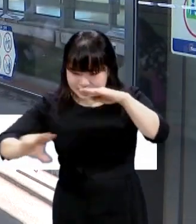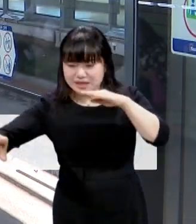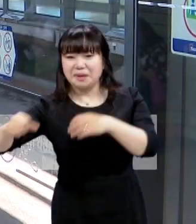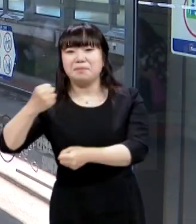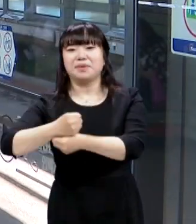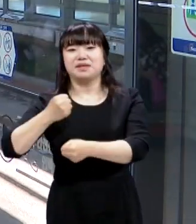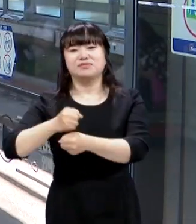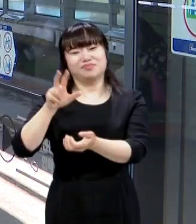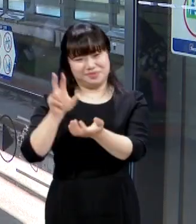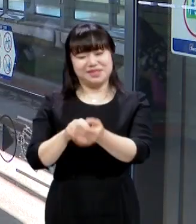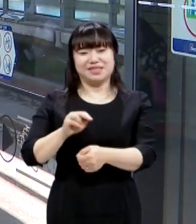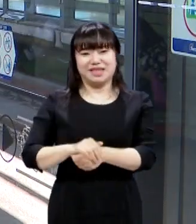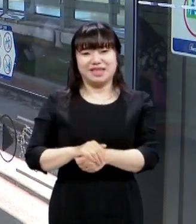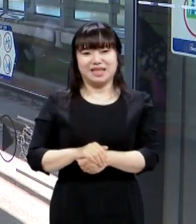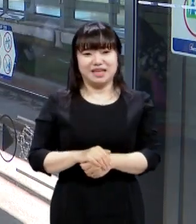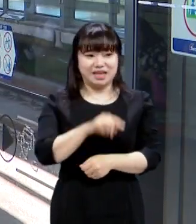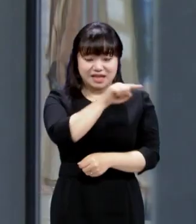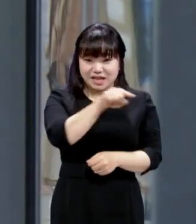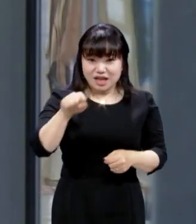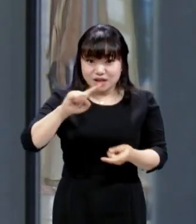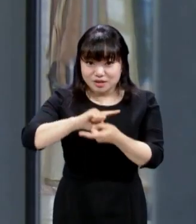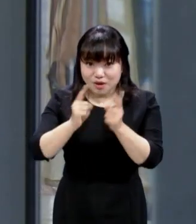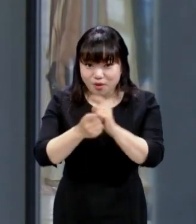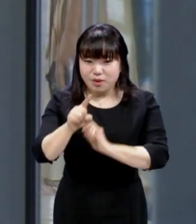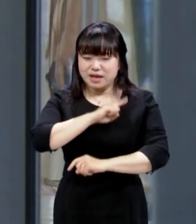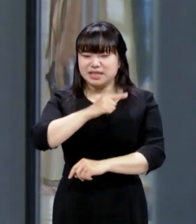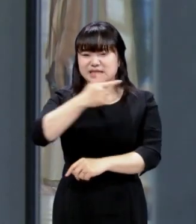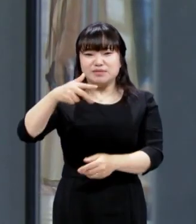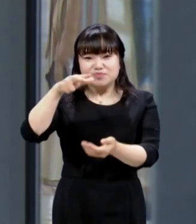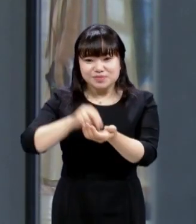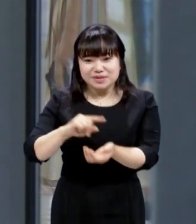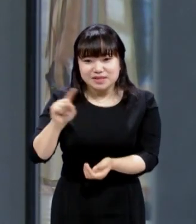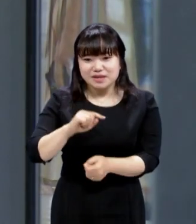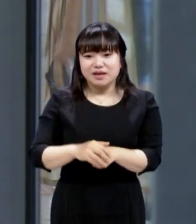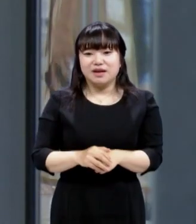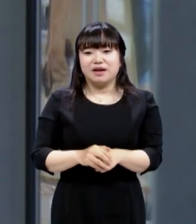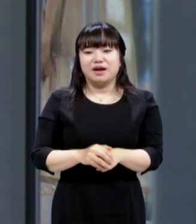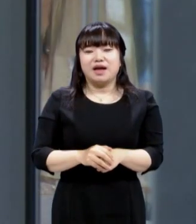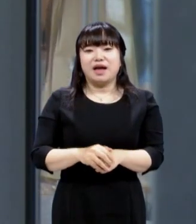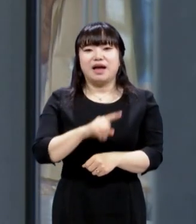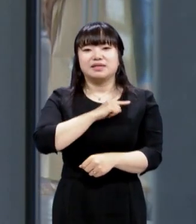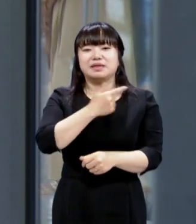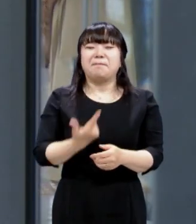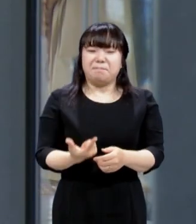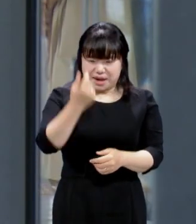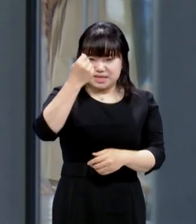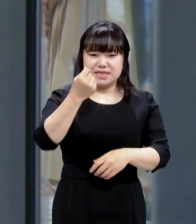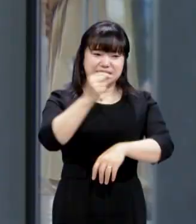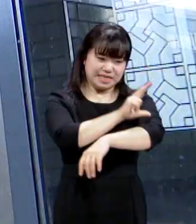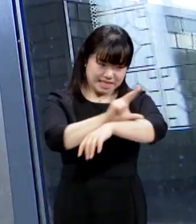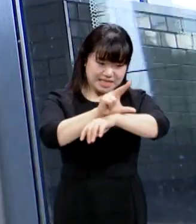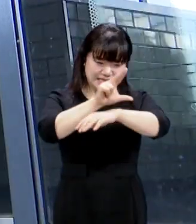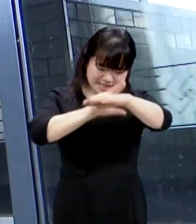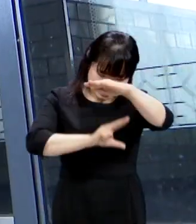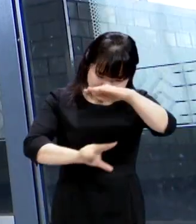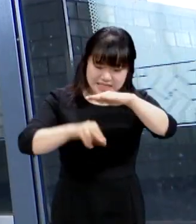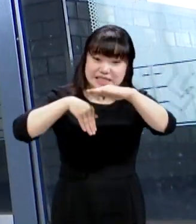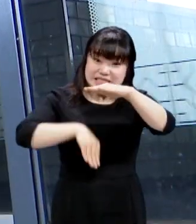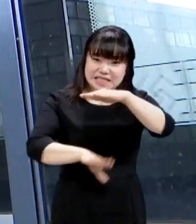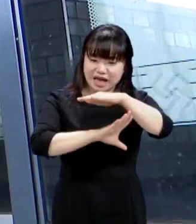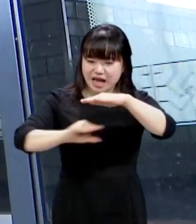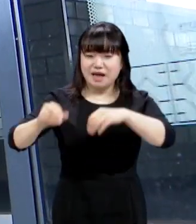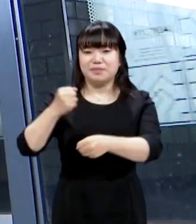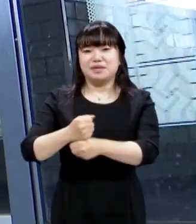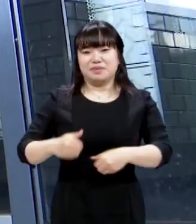여야 두 후보는 사업추진의 가장 큰 숙제로 재원 확보 문제 를 꼽으며 조속히 추진할 수 있는 방안에 대해 조금씩